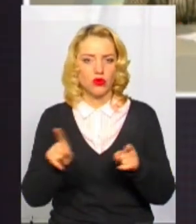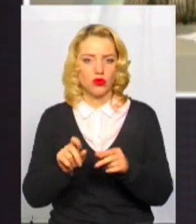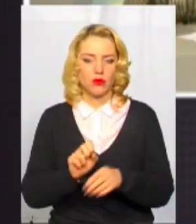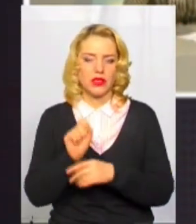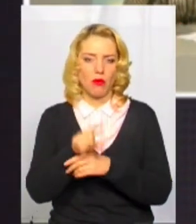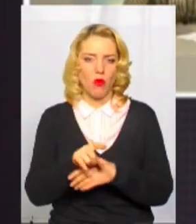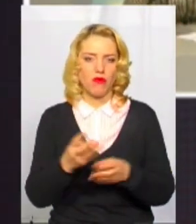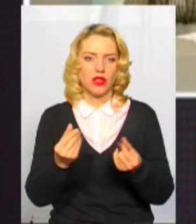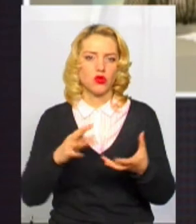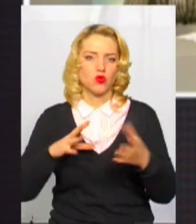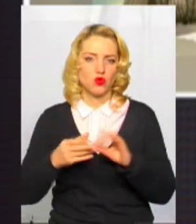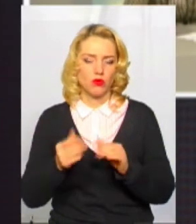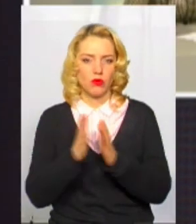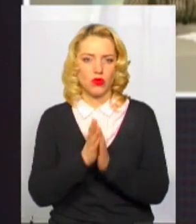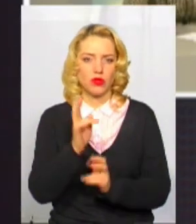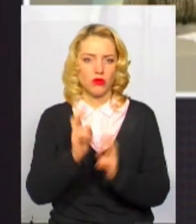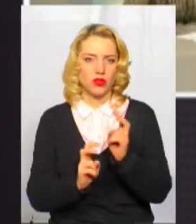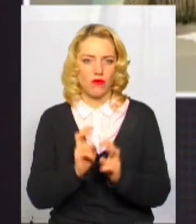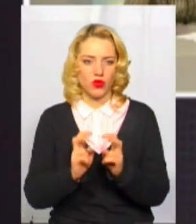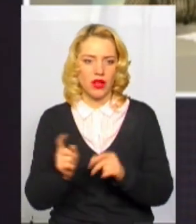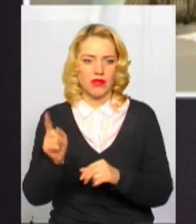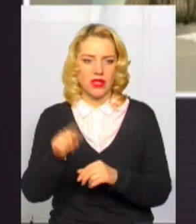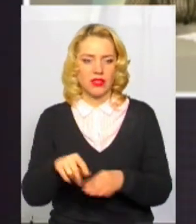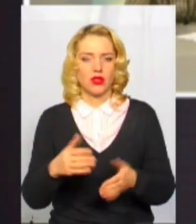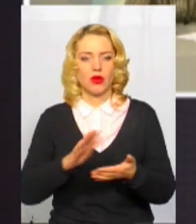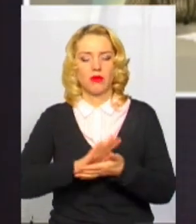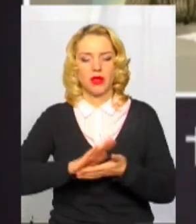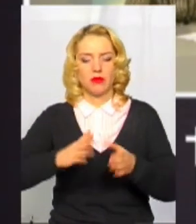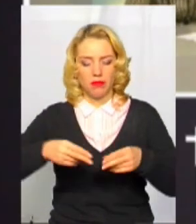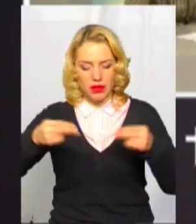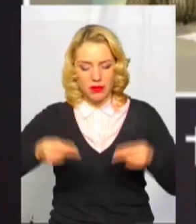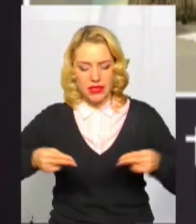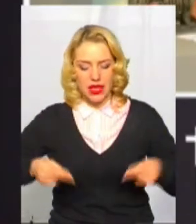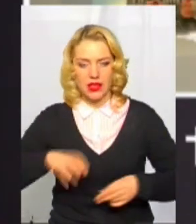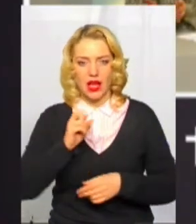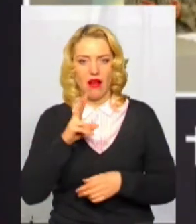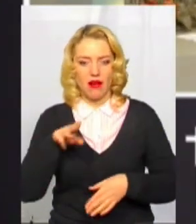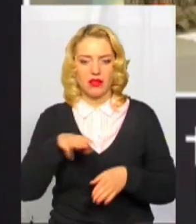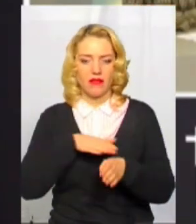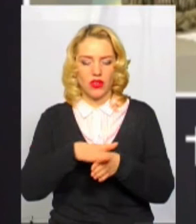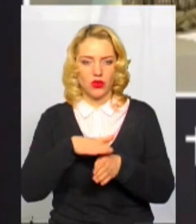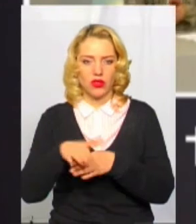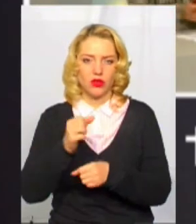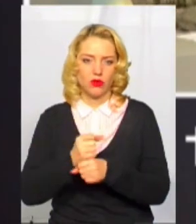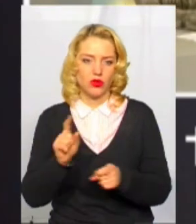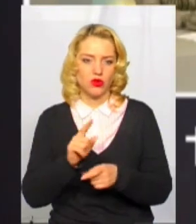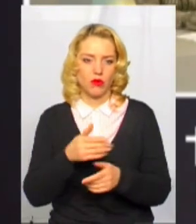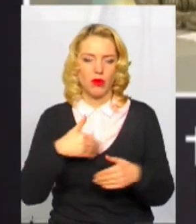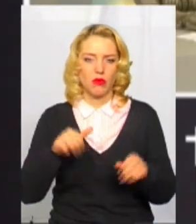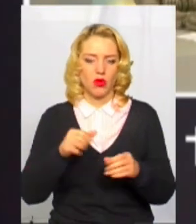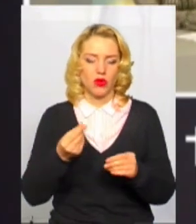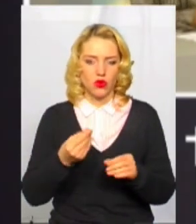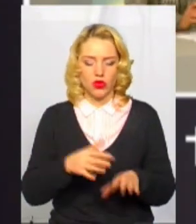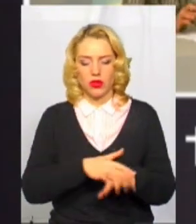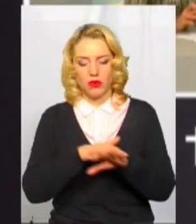замовили суму, ми просимо завод, все ж таки, знаєте, підписати акт виконаних робіт, щоб ми могли, от прийшли кошти і ми їх